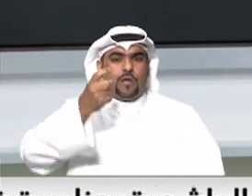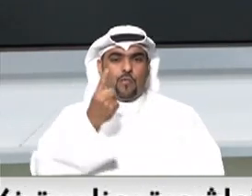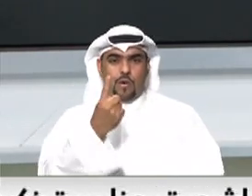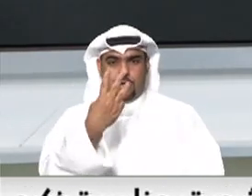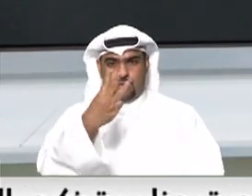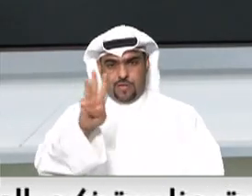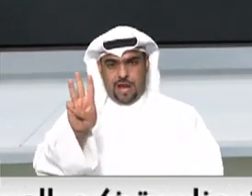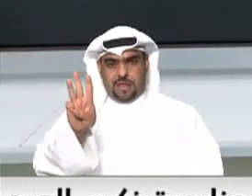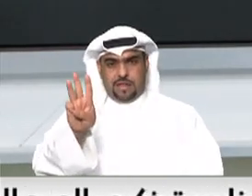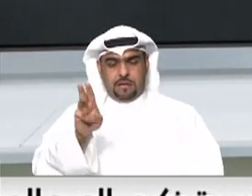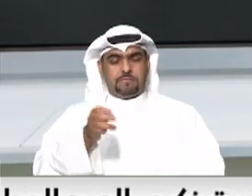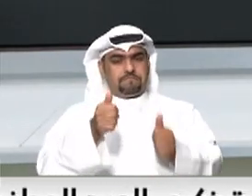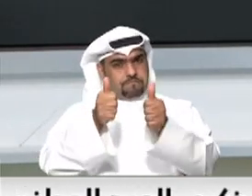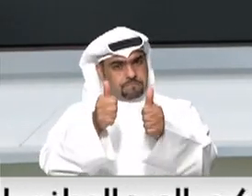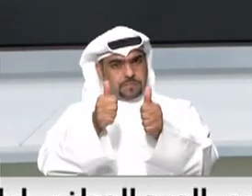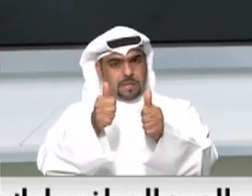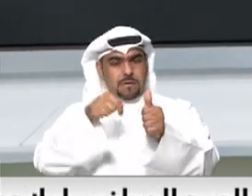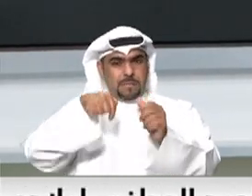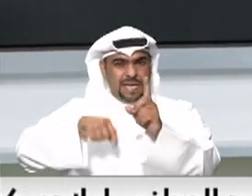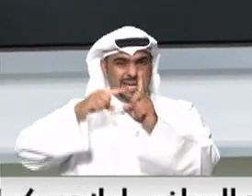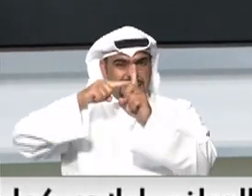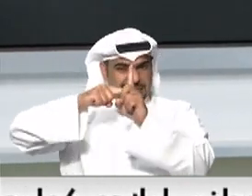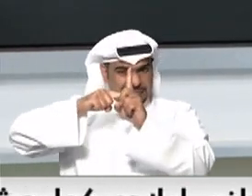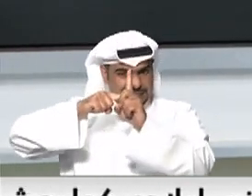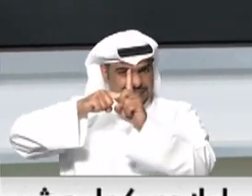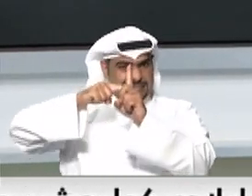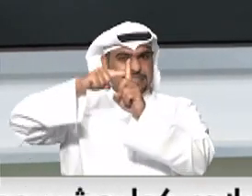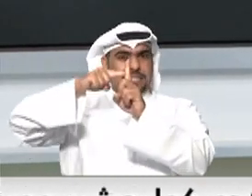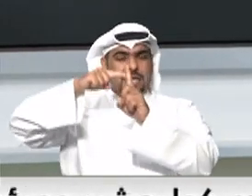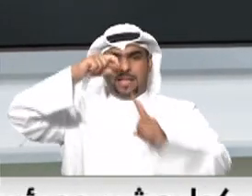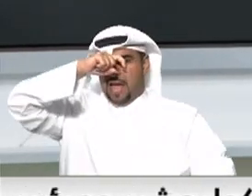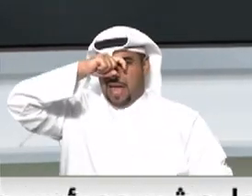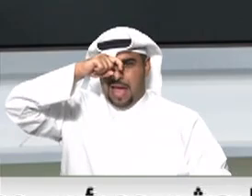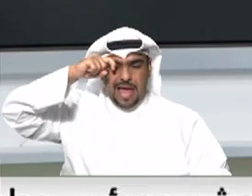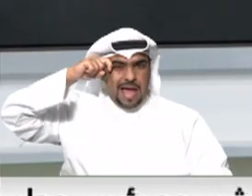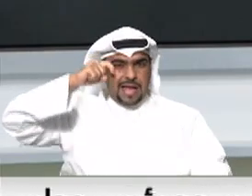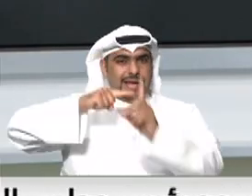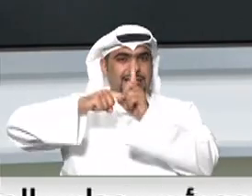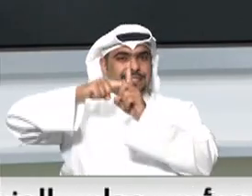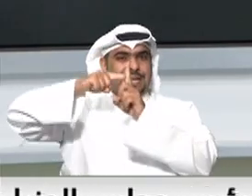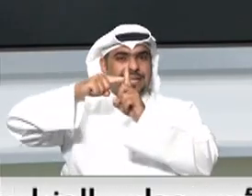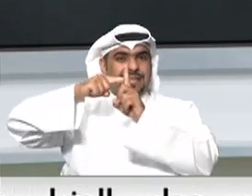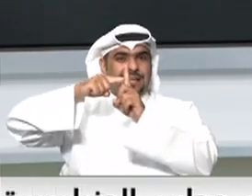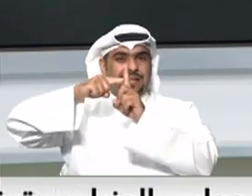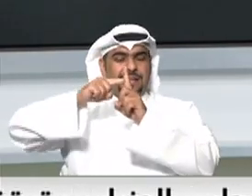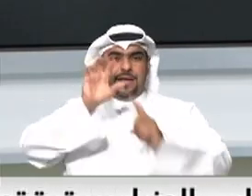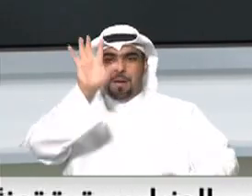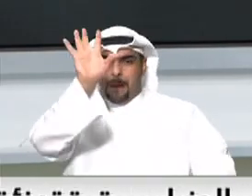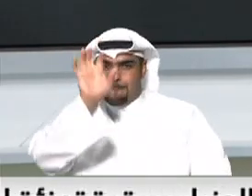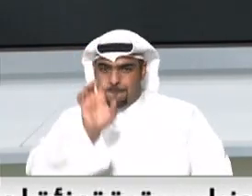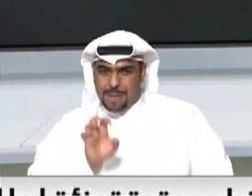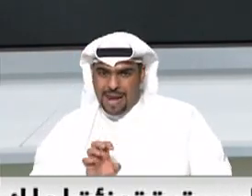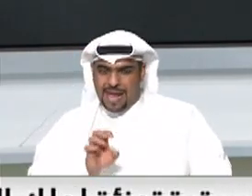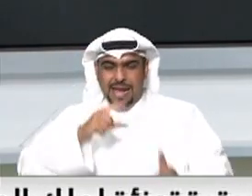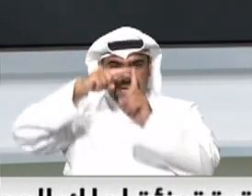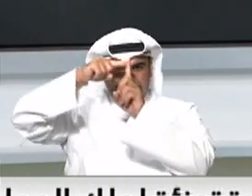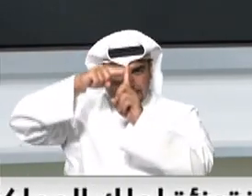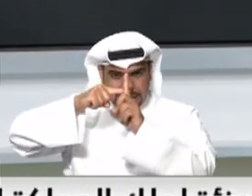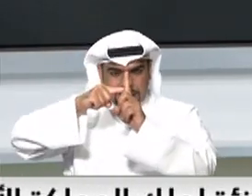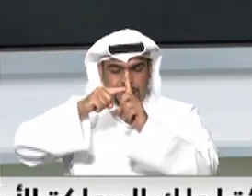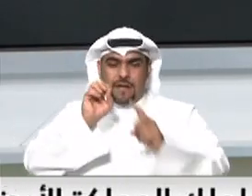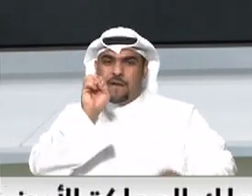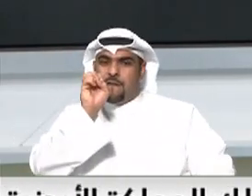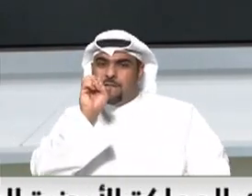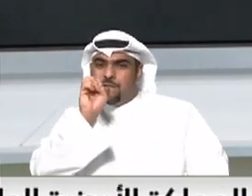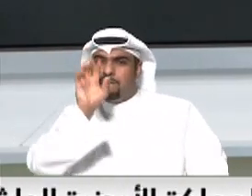نقدر نقول انه انتهى والحين الاجواء كل مانها قعدت ترتفع درجات الحراره خلال فتره المساء وحتى خلال فتره الفجر درجات